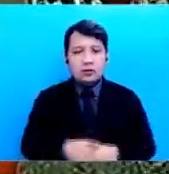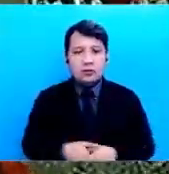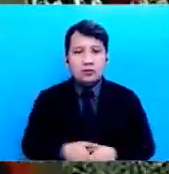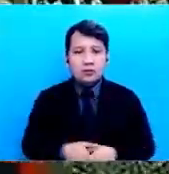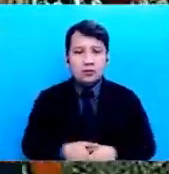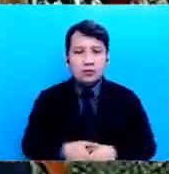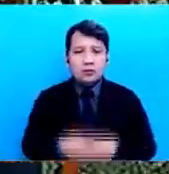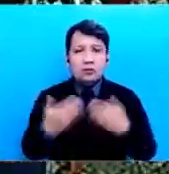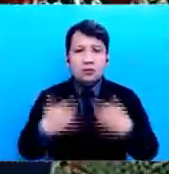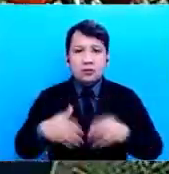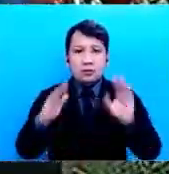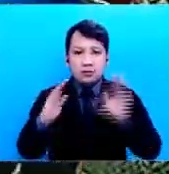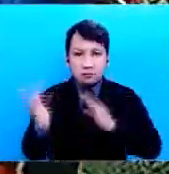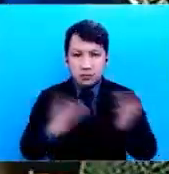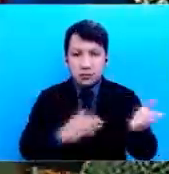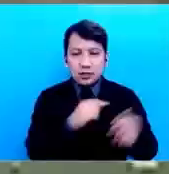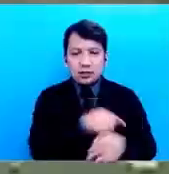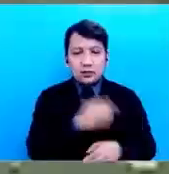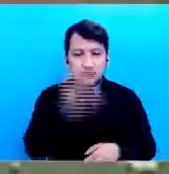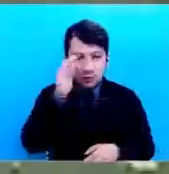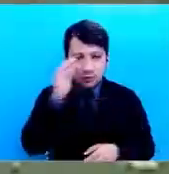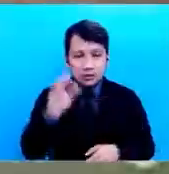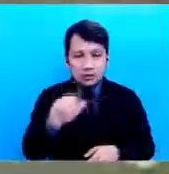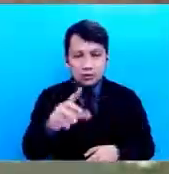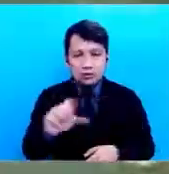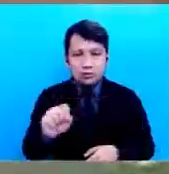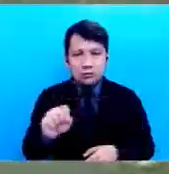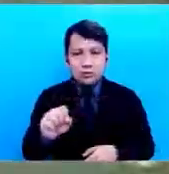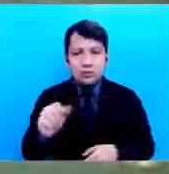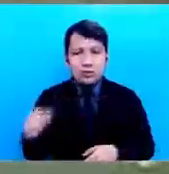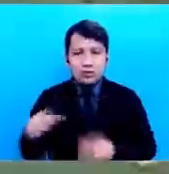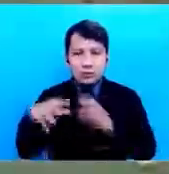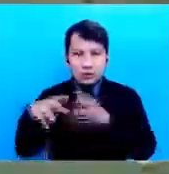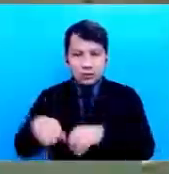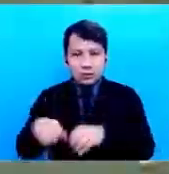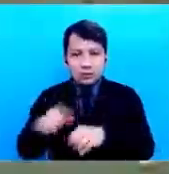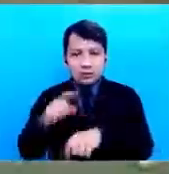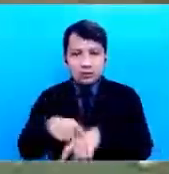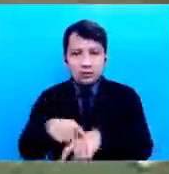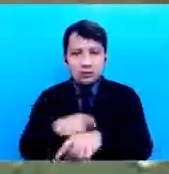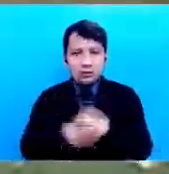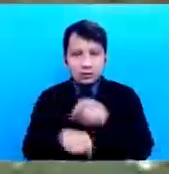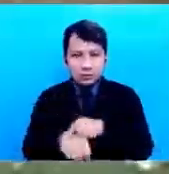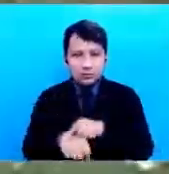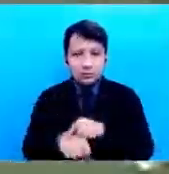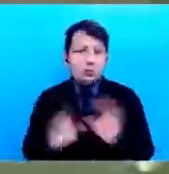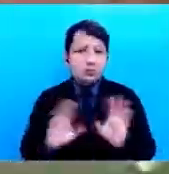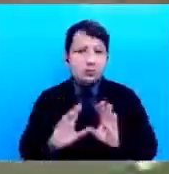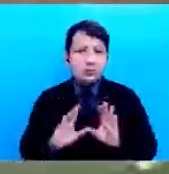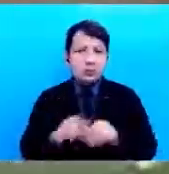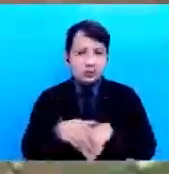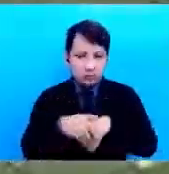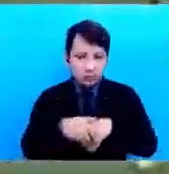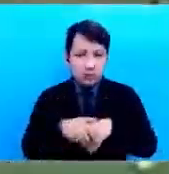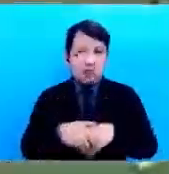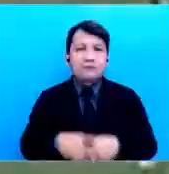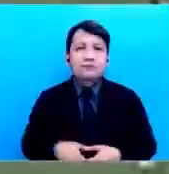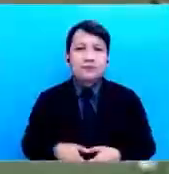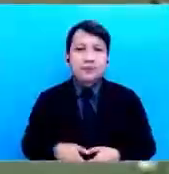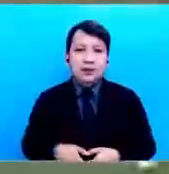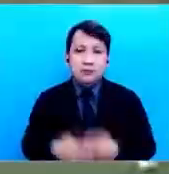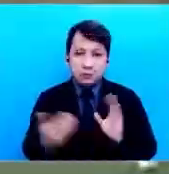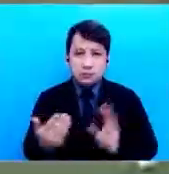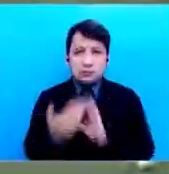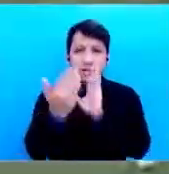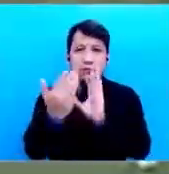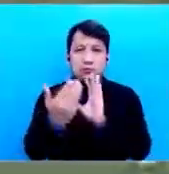on arrival sa ospital si Caones. Agad namang na-arrest ng mga pulis si Quezon na di na nagbigay ng pahayag. Mahaharap siya